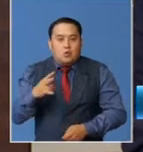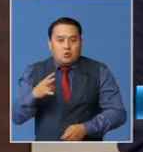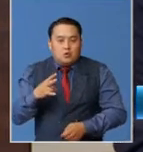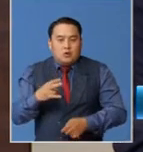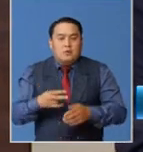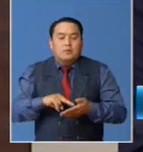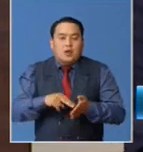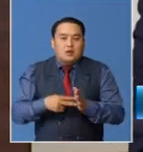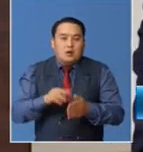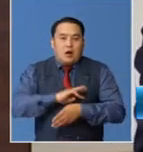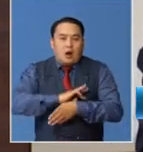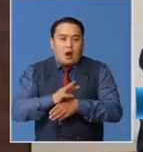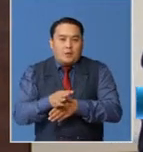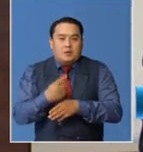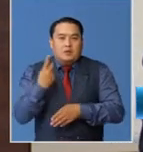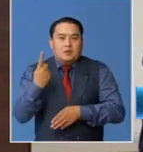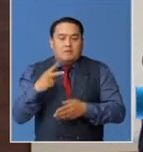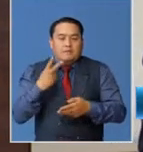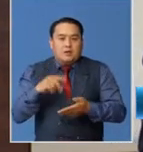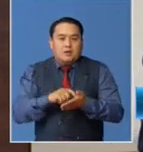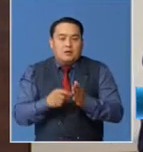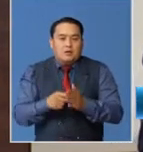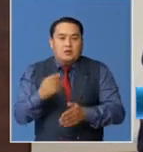же планировали обеспечить 2 поликлиники